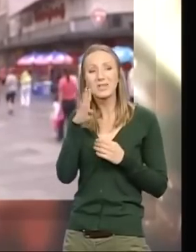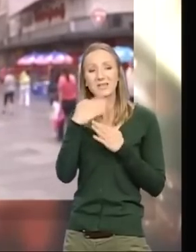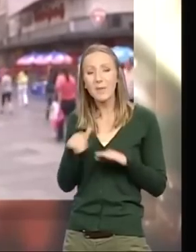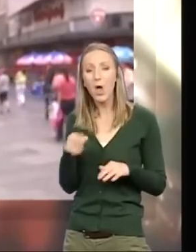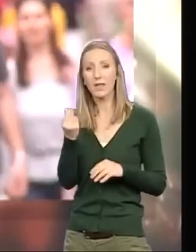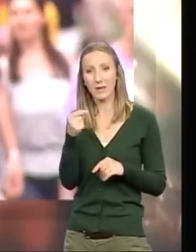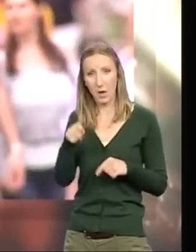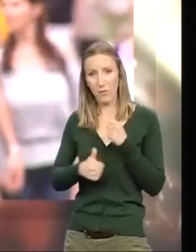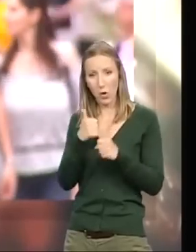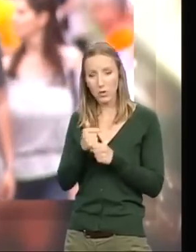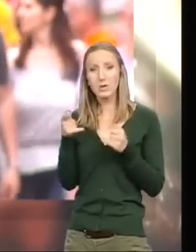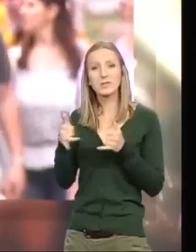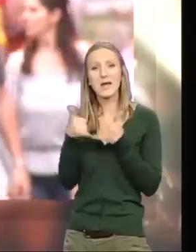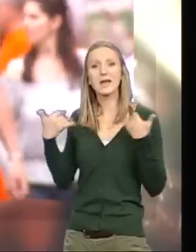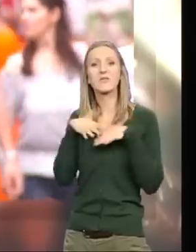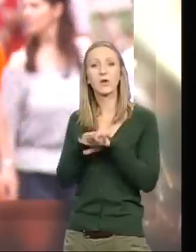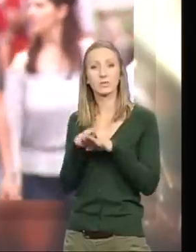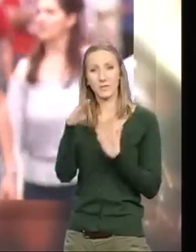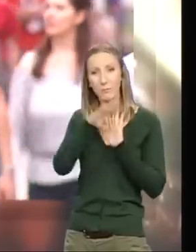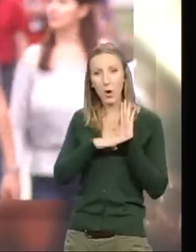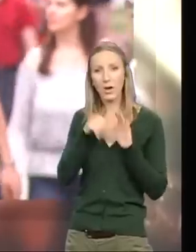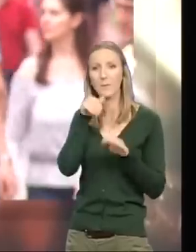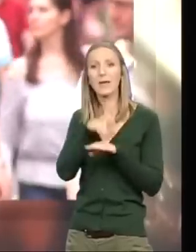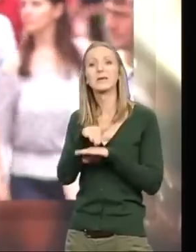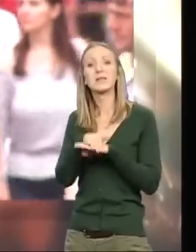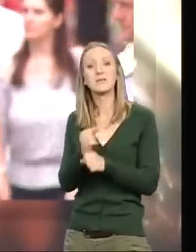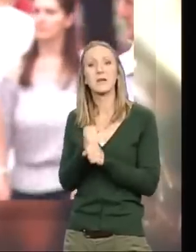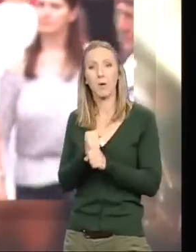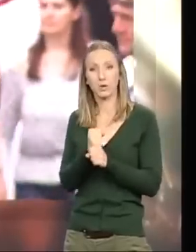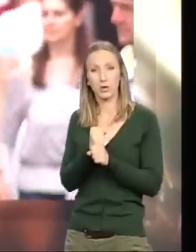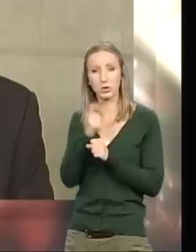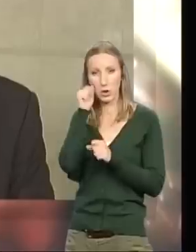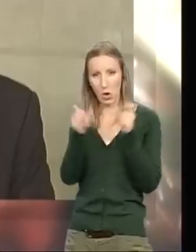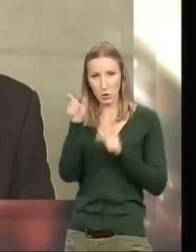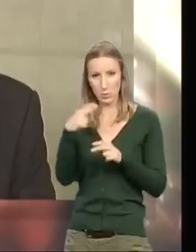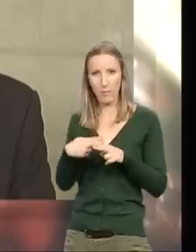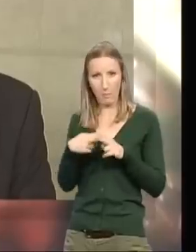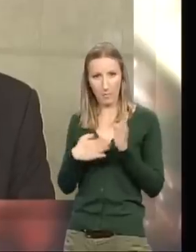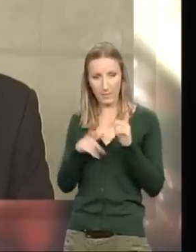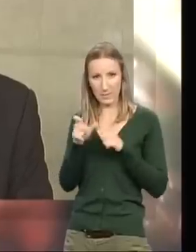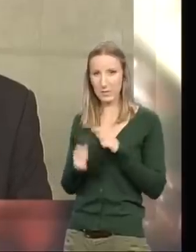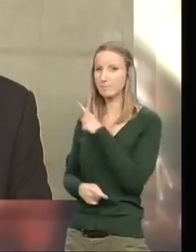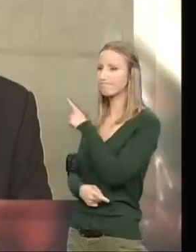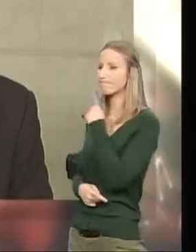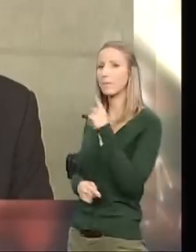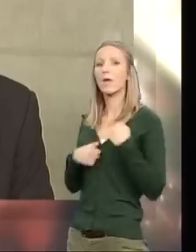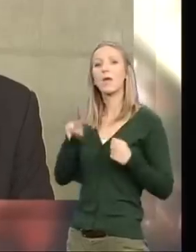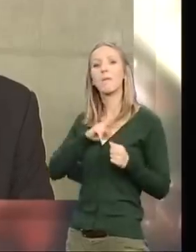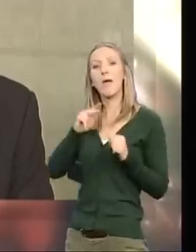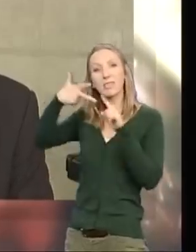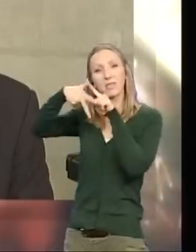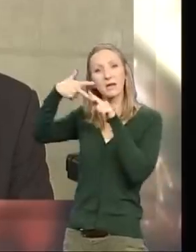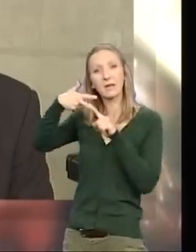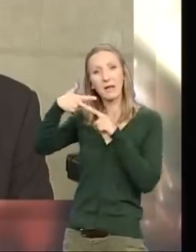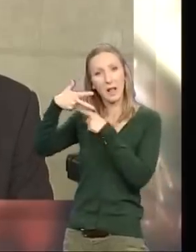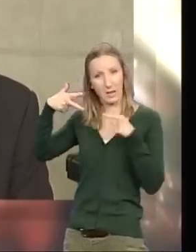ovu godinu za razvoj inkluzivnih programa i servisa podrške ovim osobama. Imamo treću liniju konkursa koji